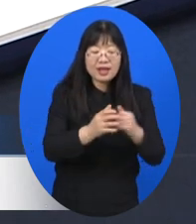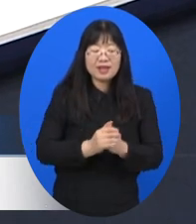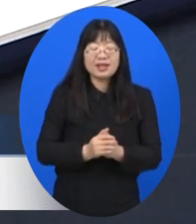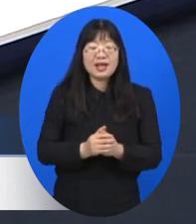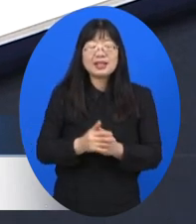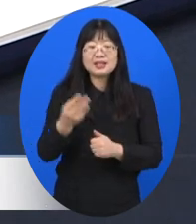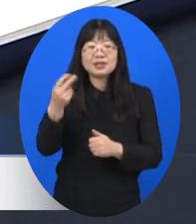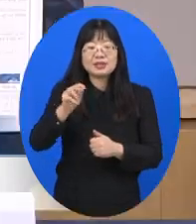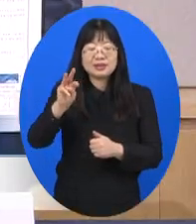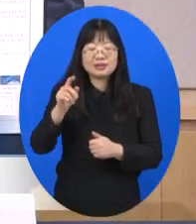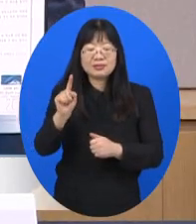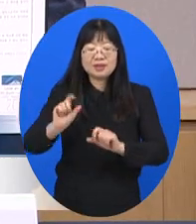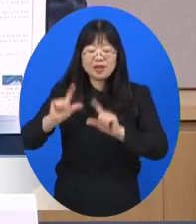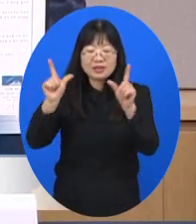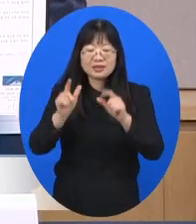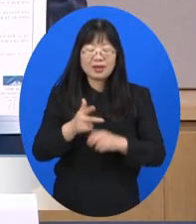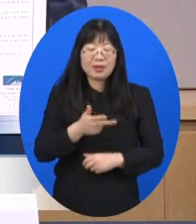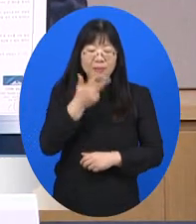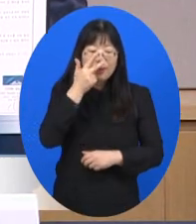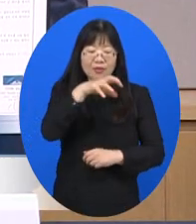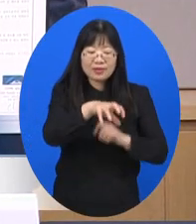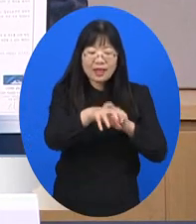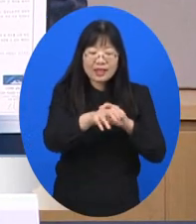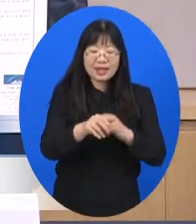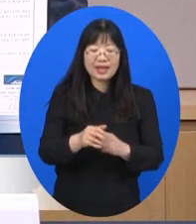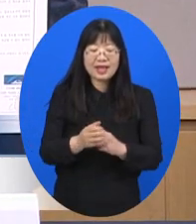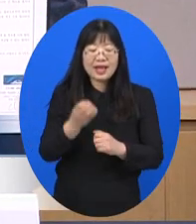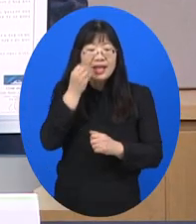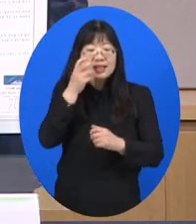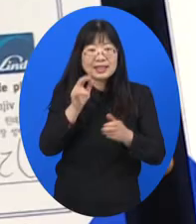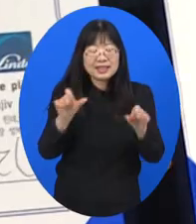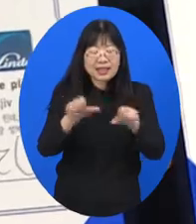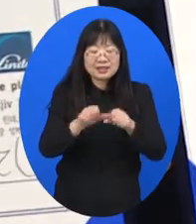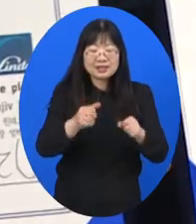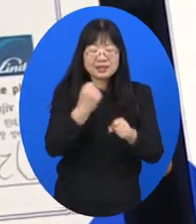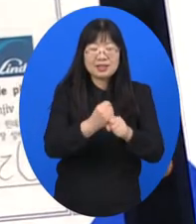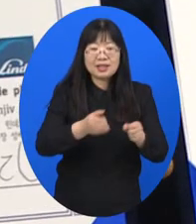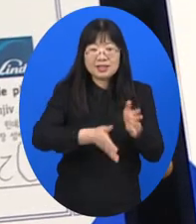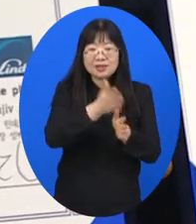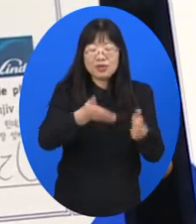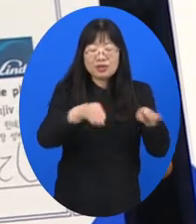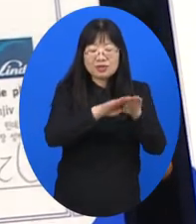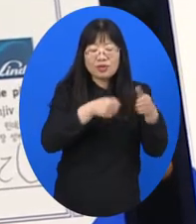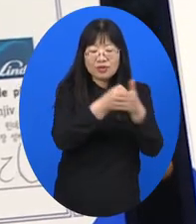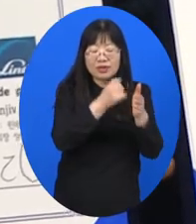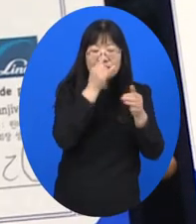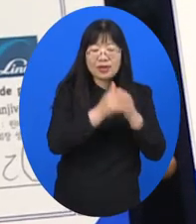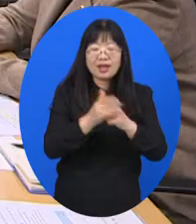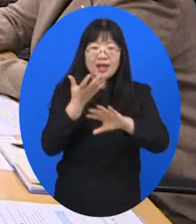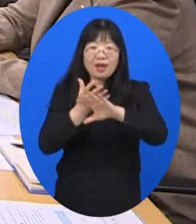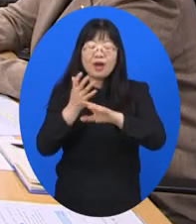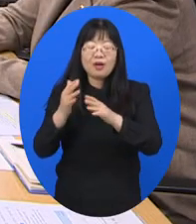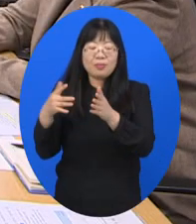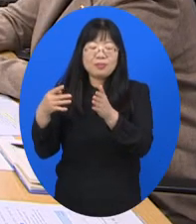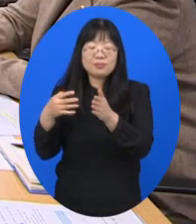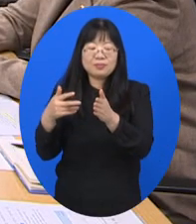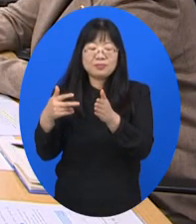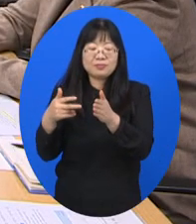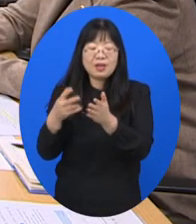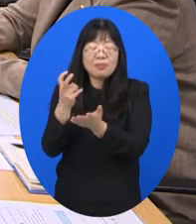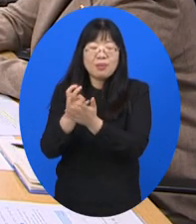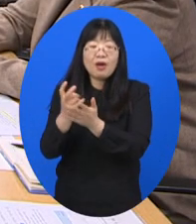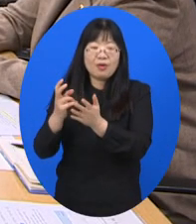2031년까지 평택의 산업용 희귀가스 생산시설을 짓기로 한 겁니다. 린데코리아는 해외 법인에서 생산한